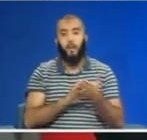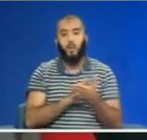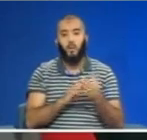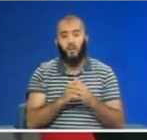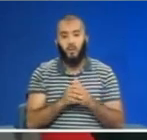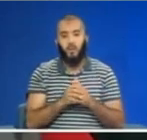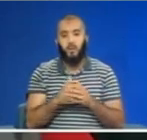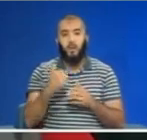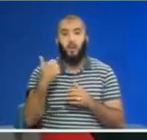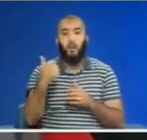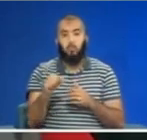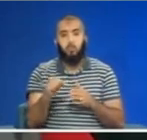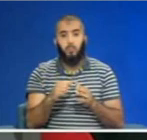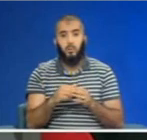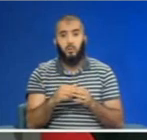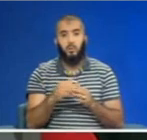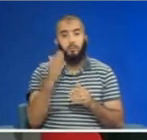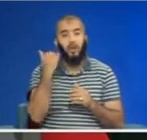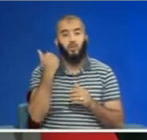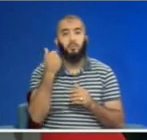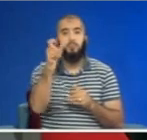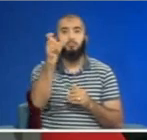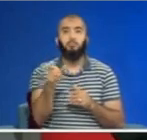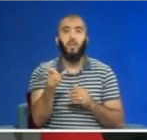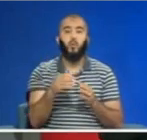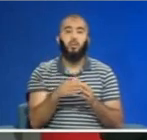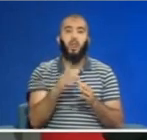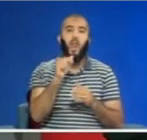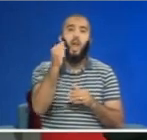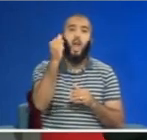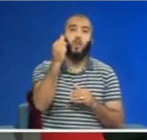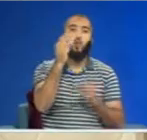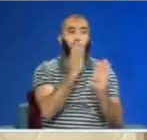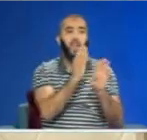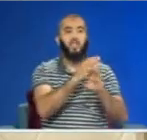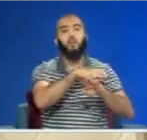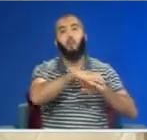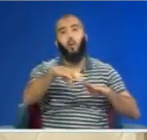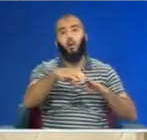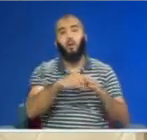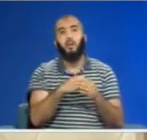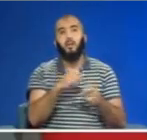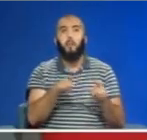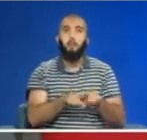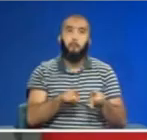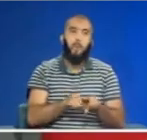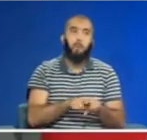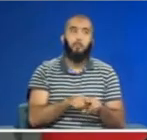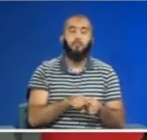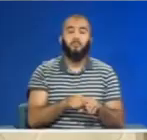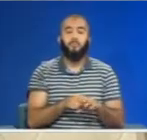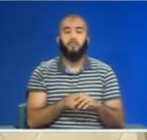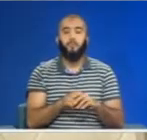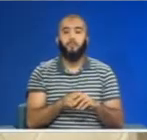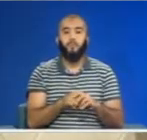قادر الإنسان يكون عنده مبالغ في البنك يمسهاش، ولكن عنده يعني في الدار ما يصرف منه مكذا،